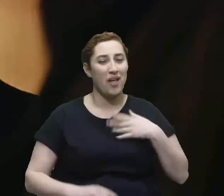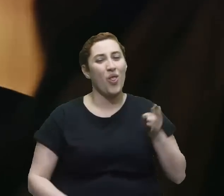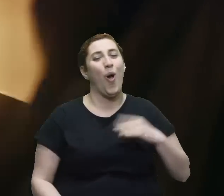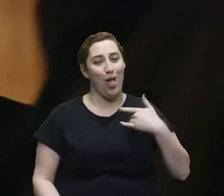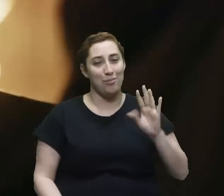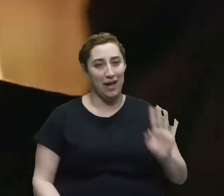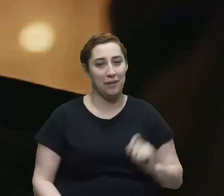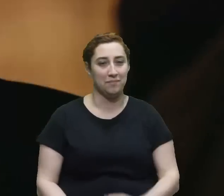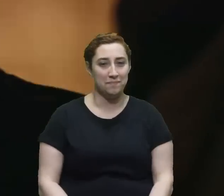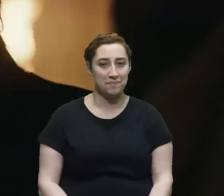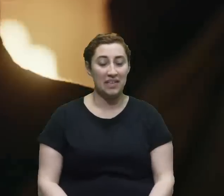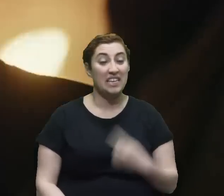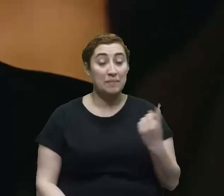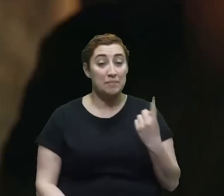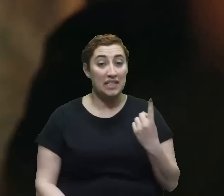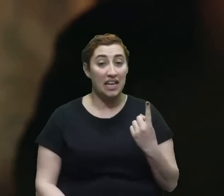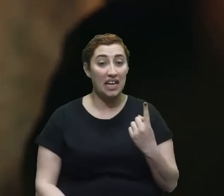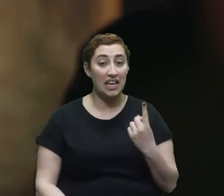ölmeyeyim. Bir de